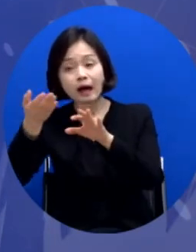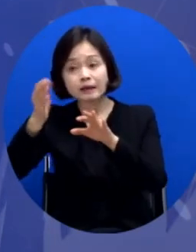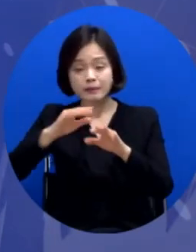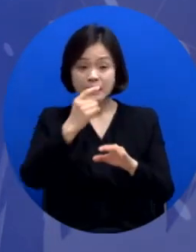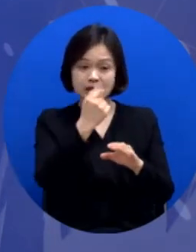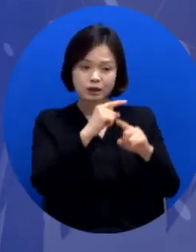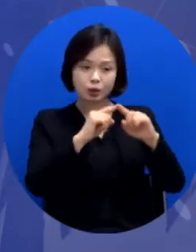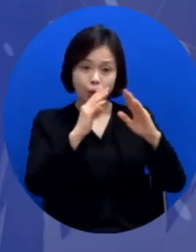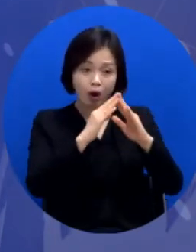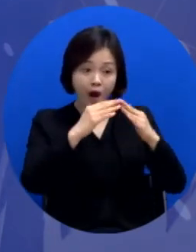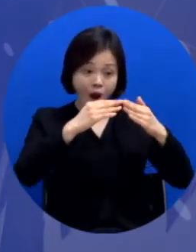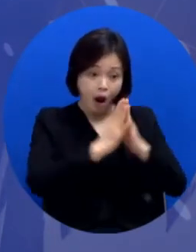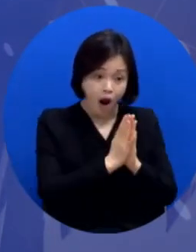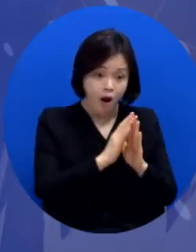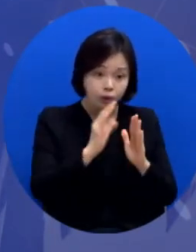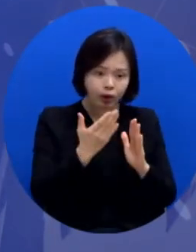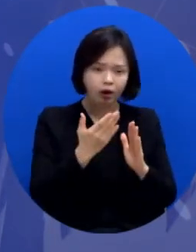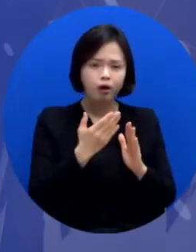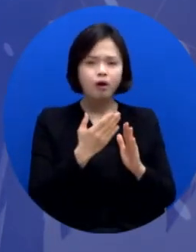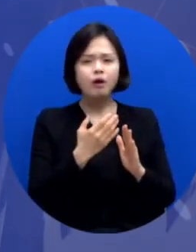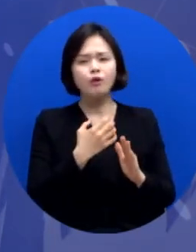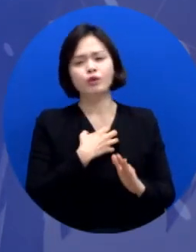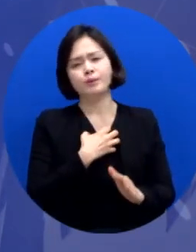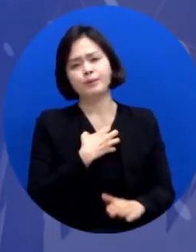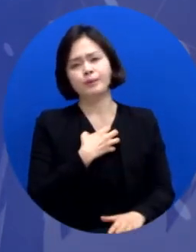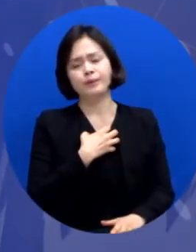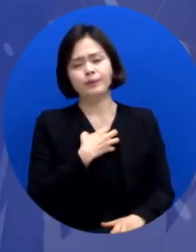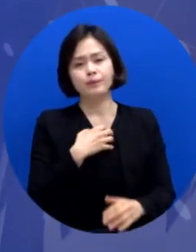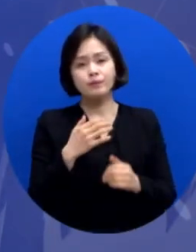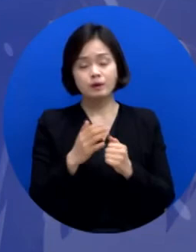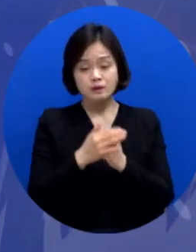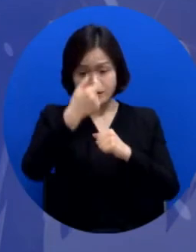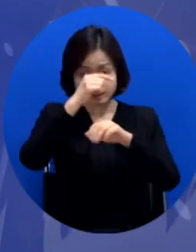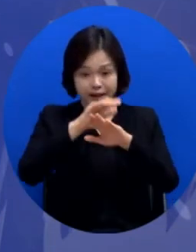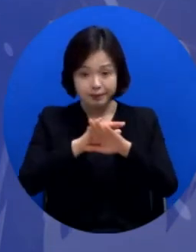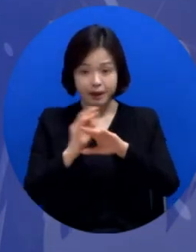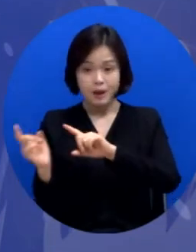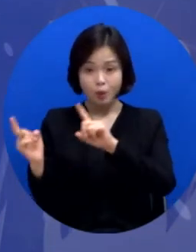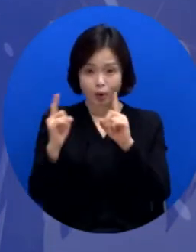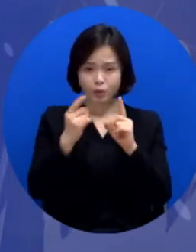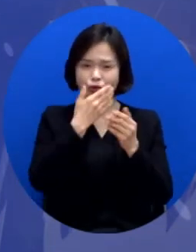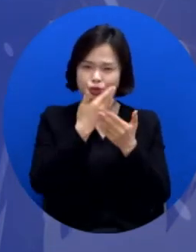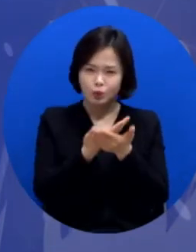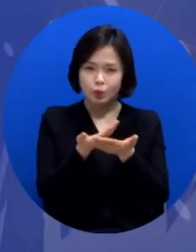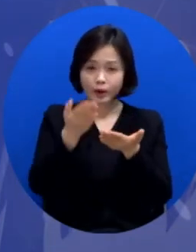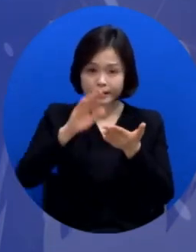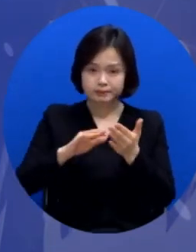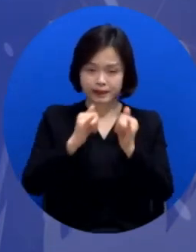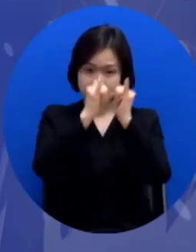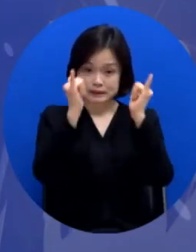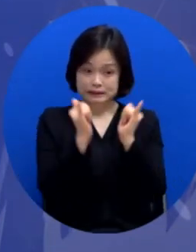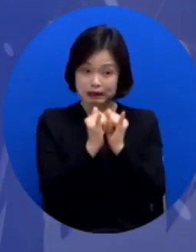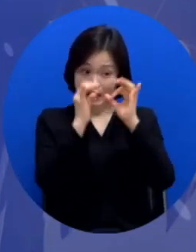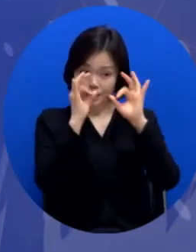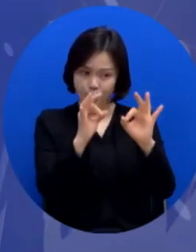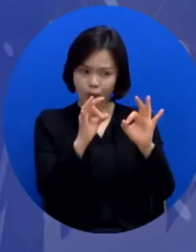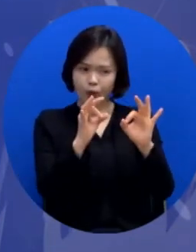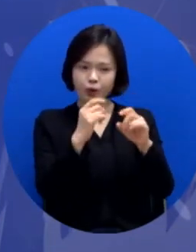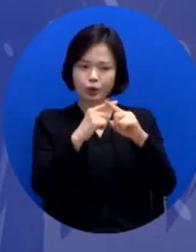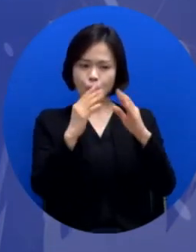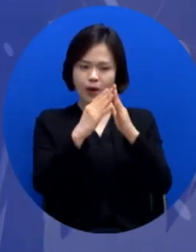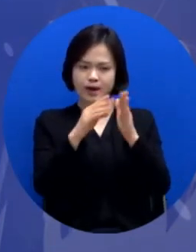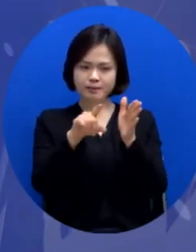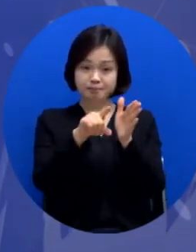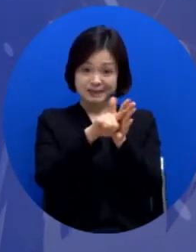들었는데요 예배를 회복하는 거 굉장히 중요하지만 사회적으로 문제가 되지 않도록 방향 수직 을 잘 지켜서 교외 발